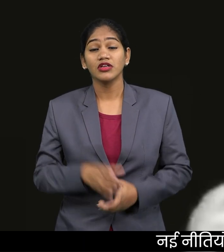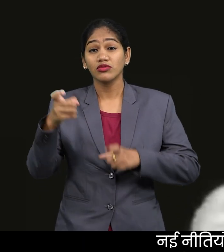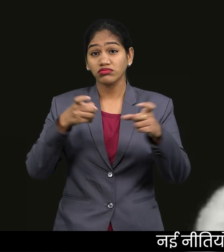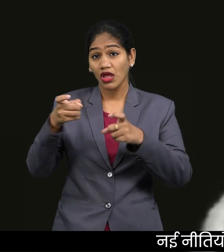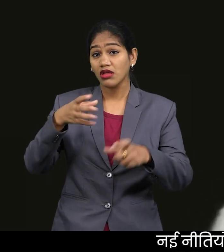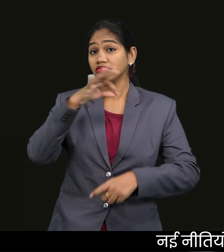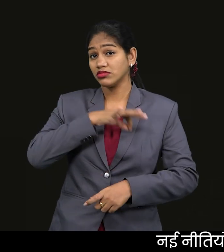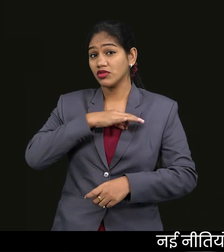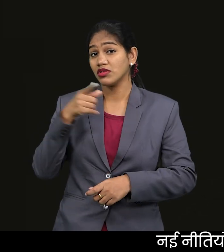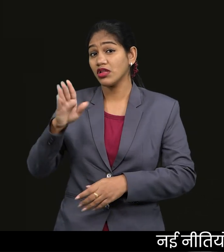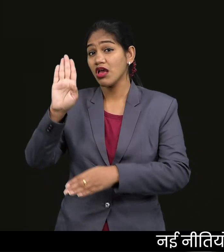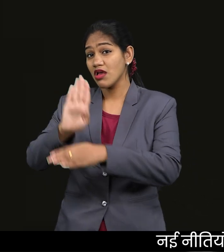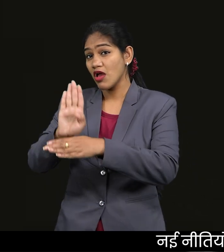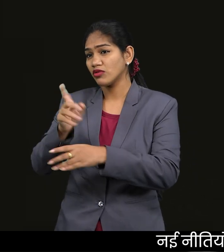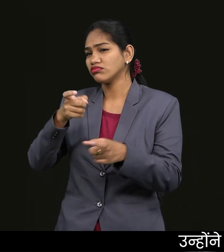का शुरुआत की।